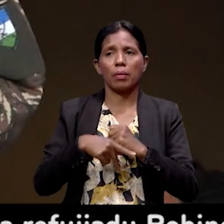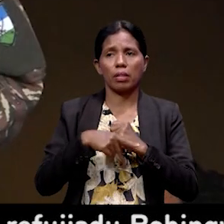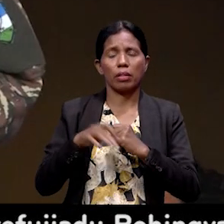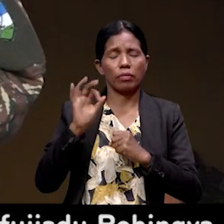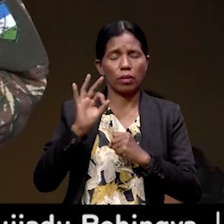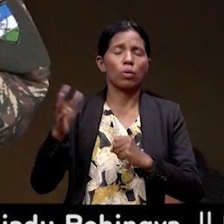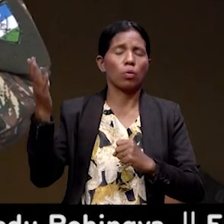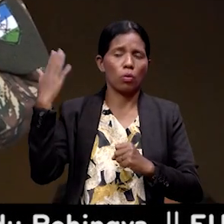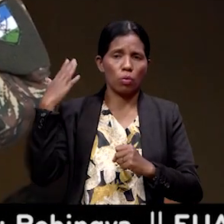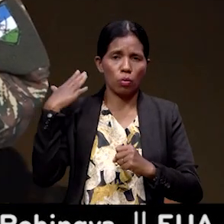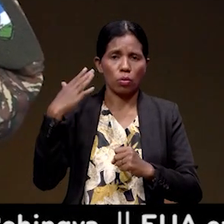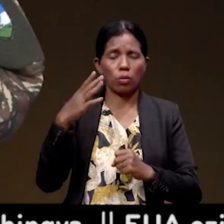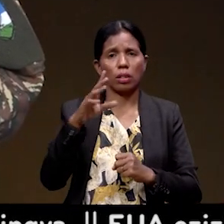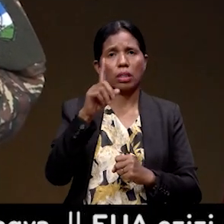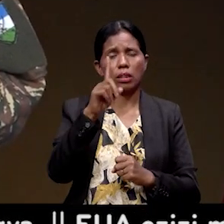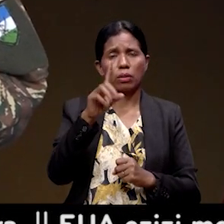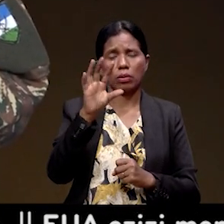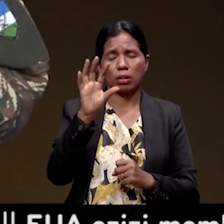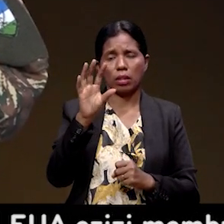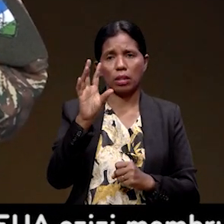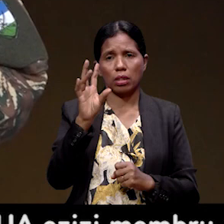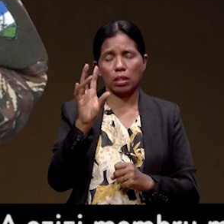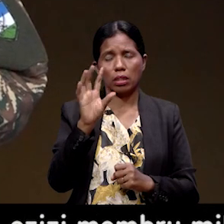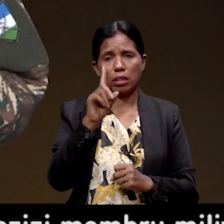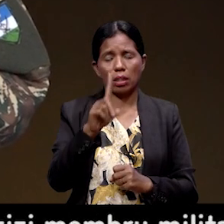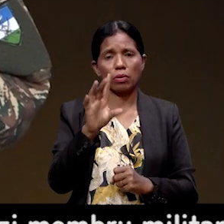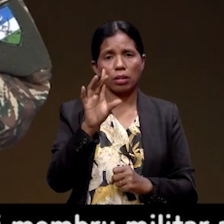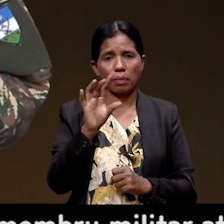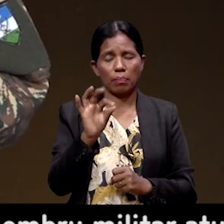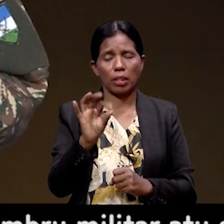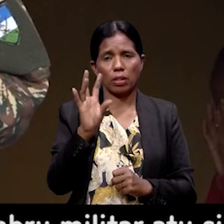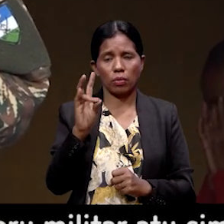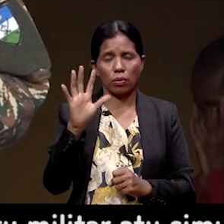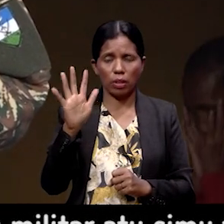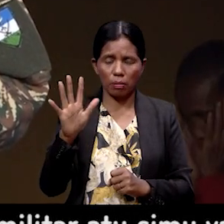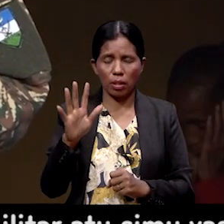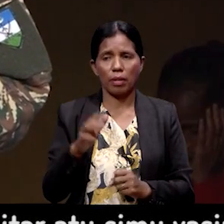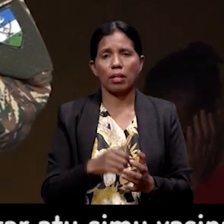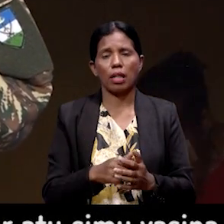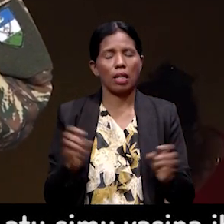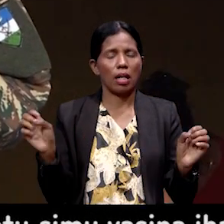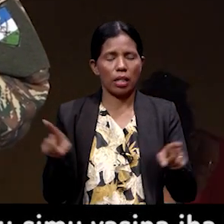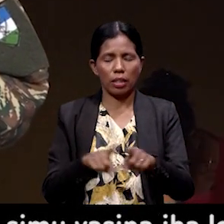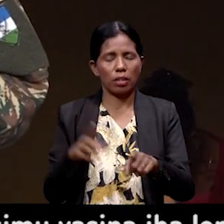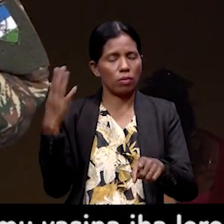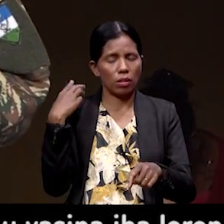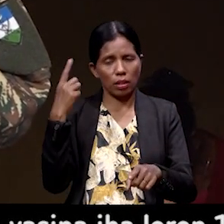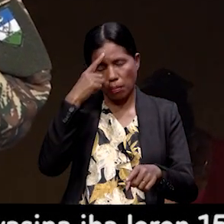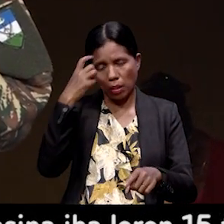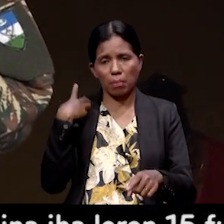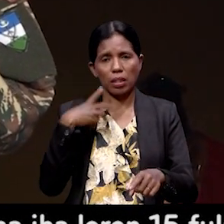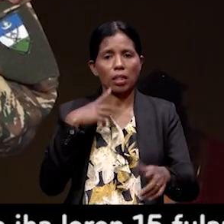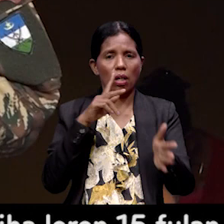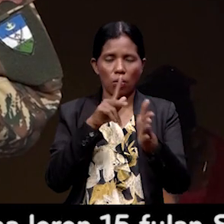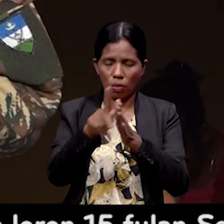uluk 76 dan luma lah anesa angkora kari. Kami jenai ma kita omal. Kami